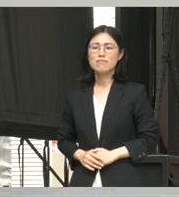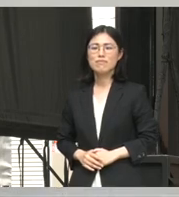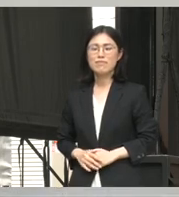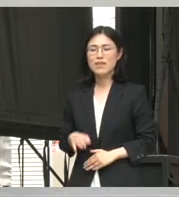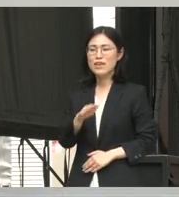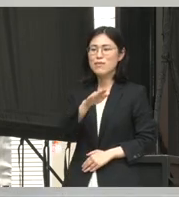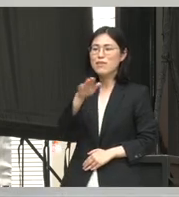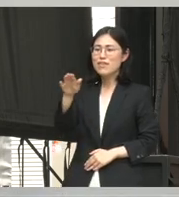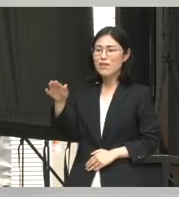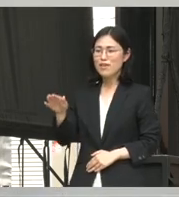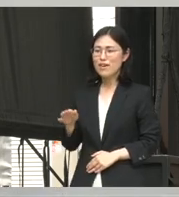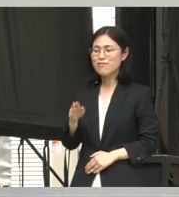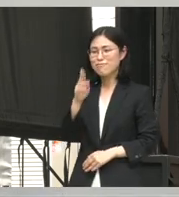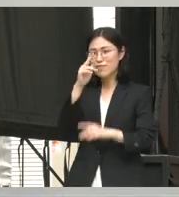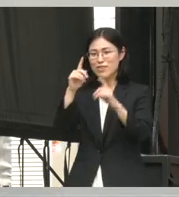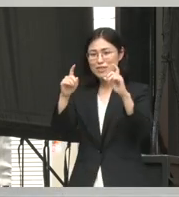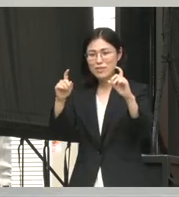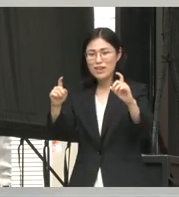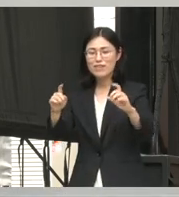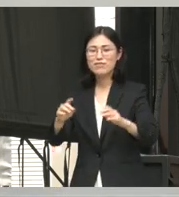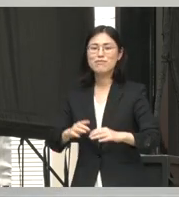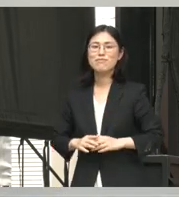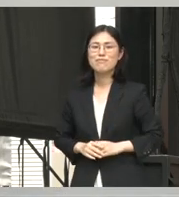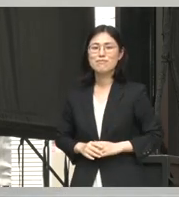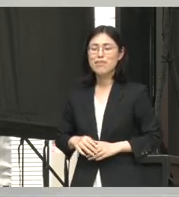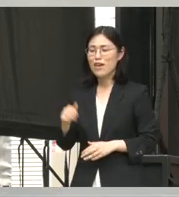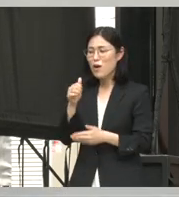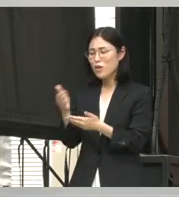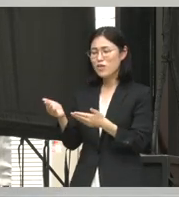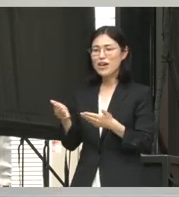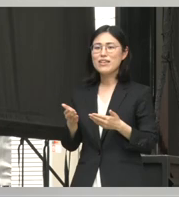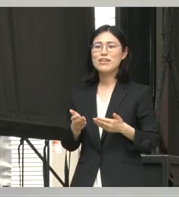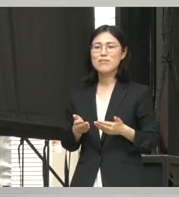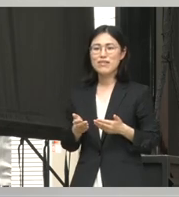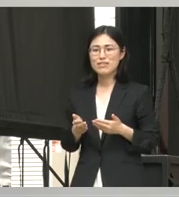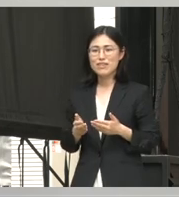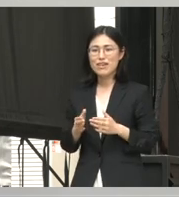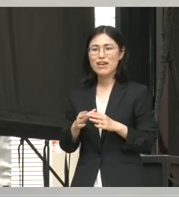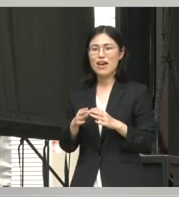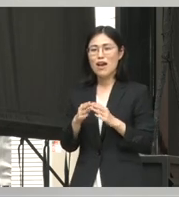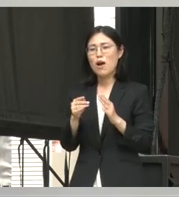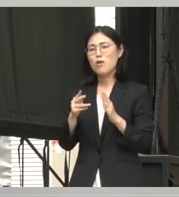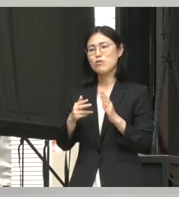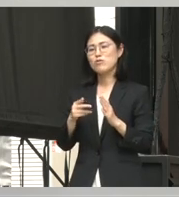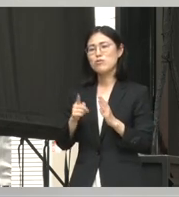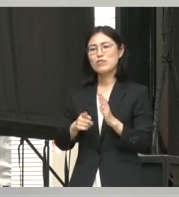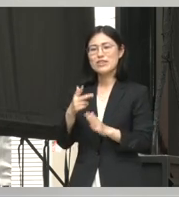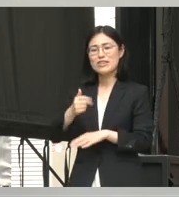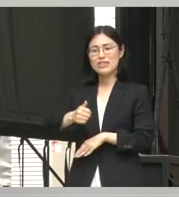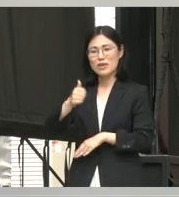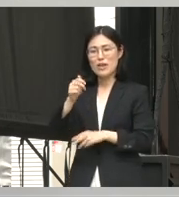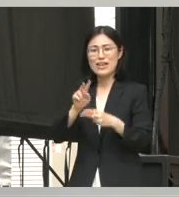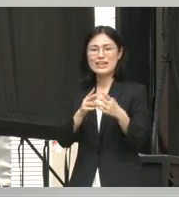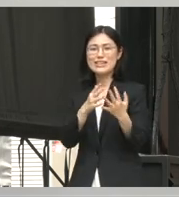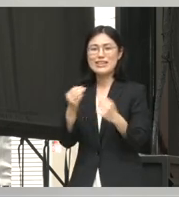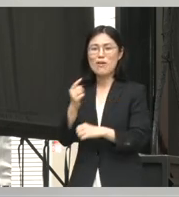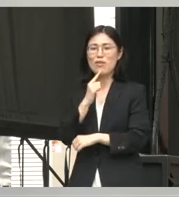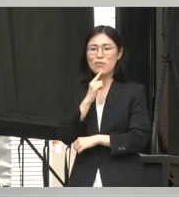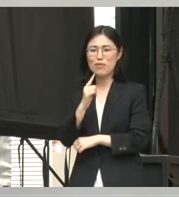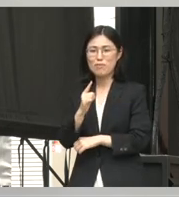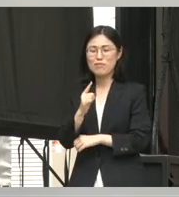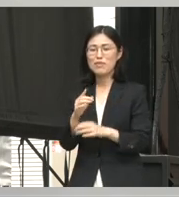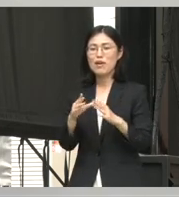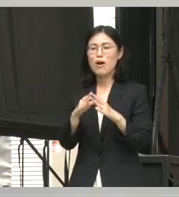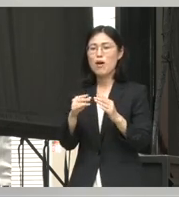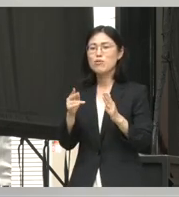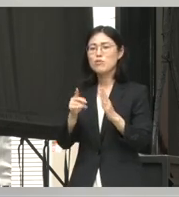皆様こんにちは。ご紹介と参りました国分寺市の伊沢でございます。国分寺市民を代